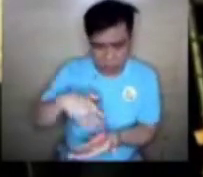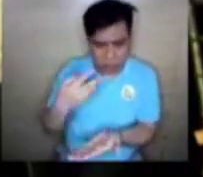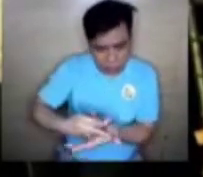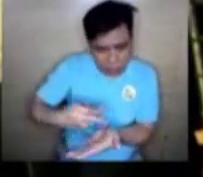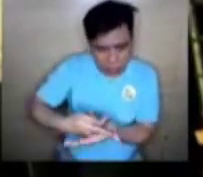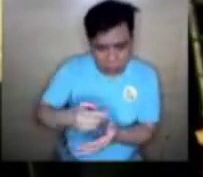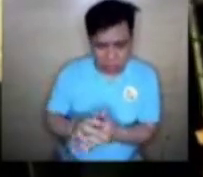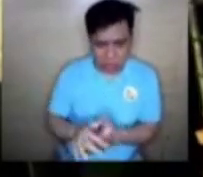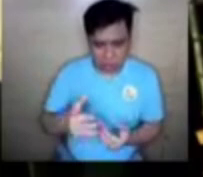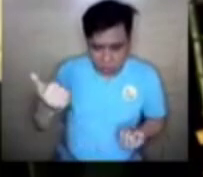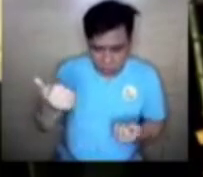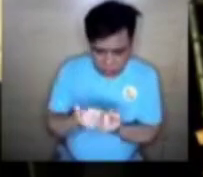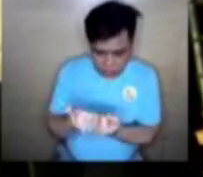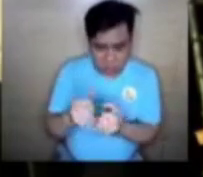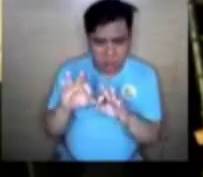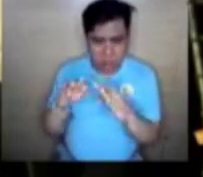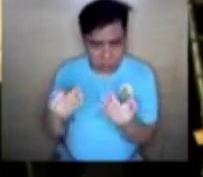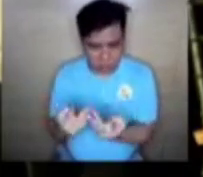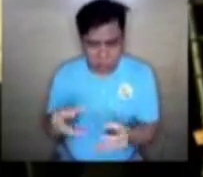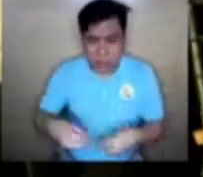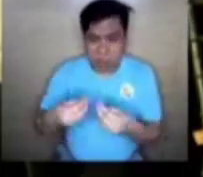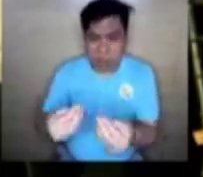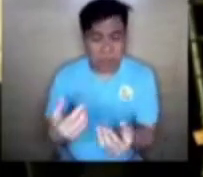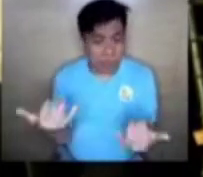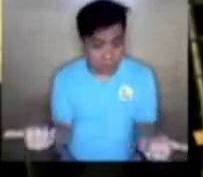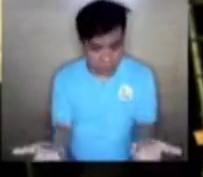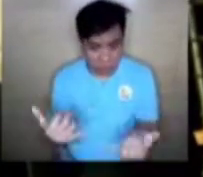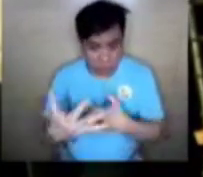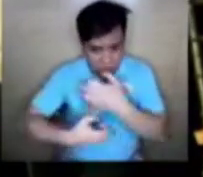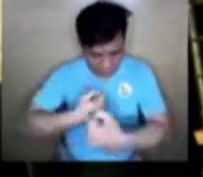financial assistance. Nabigay na po natin yun this week.